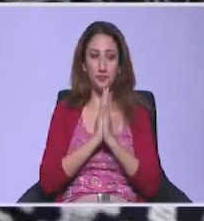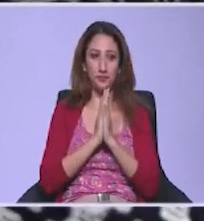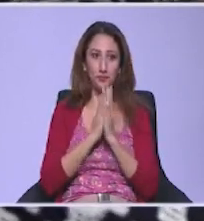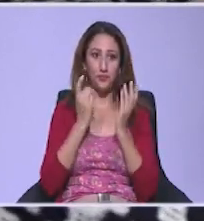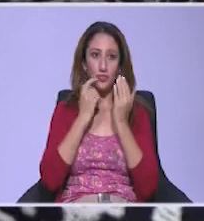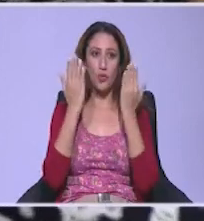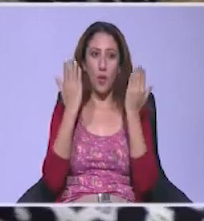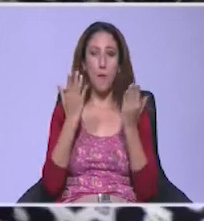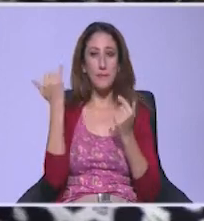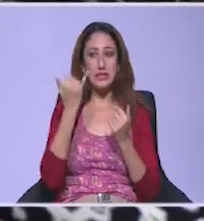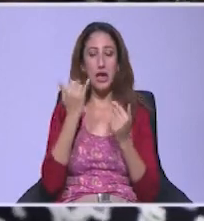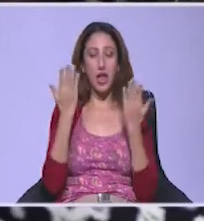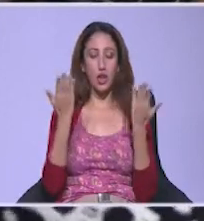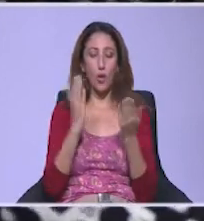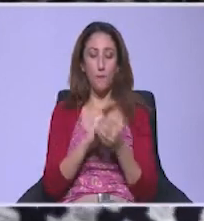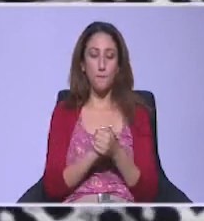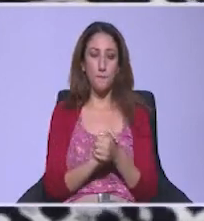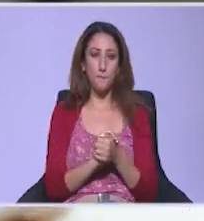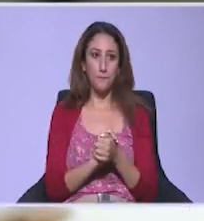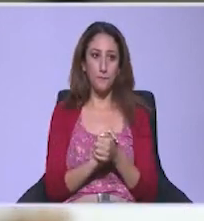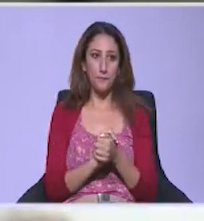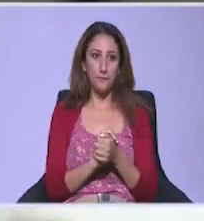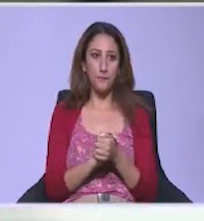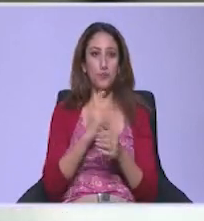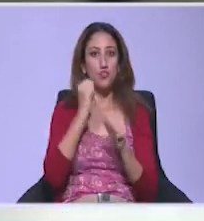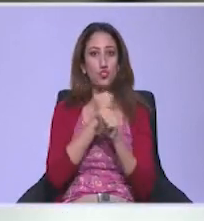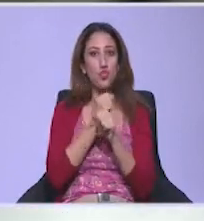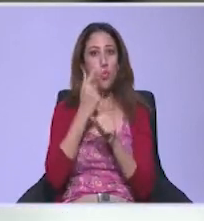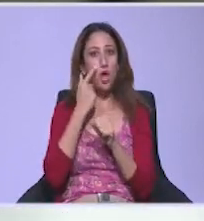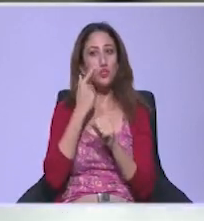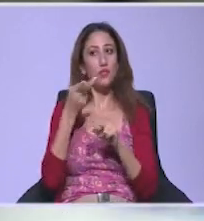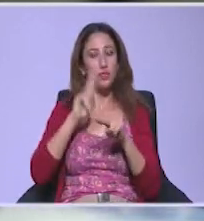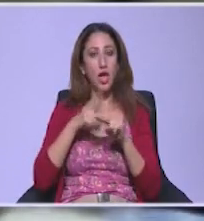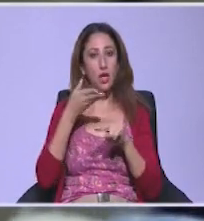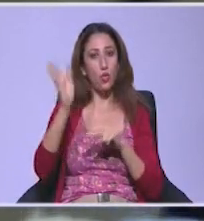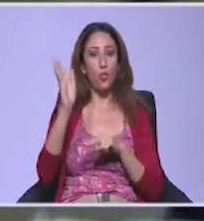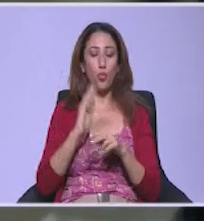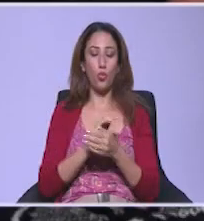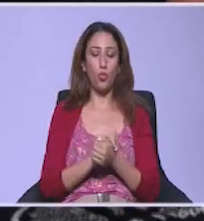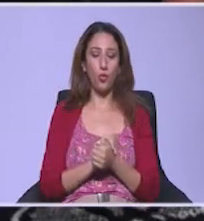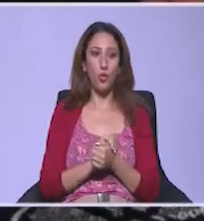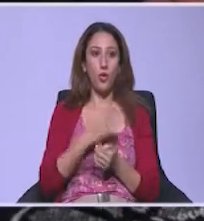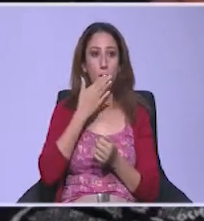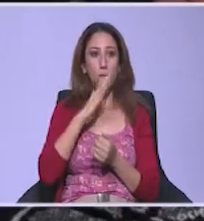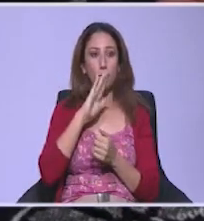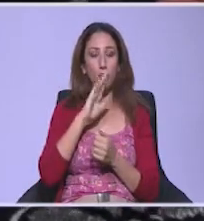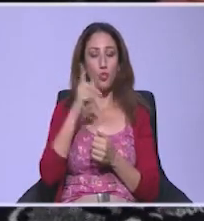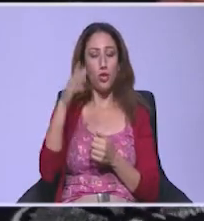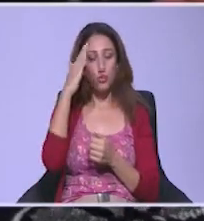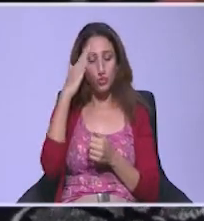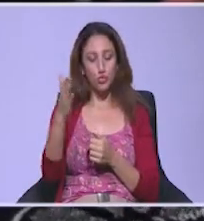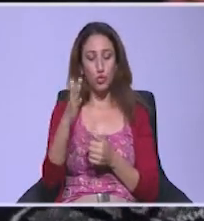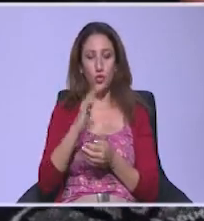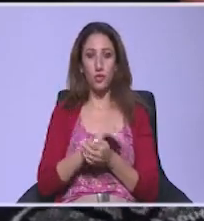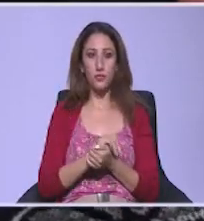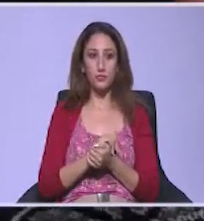وربنا سهلها بقى ممكن أرجع للشغل. الحمد لله كويس والبركة في